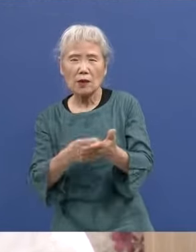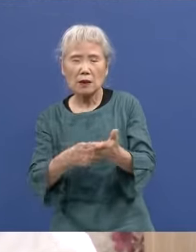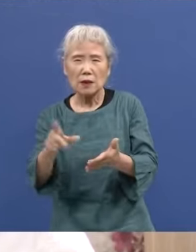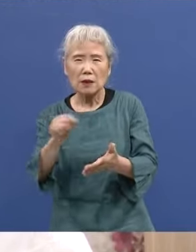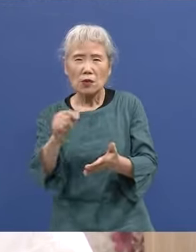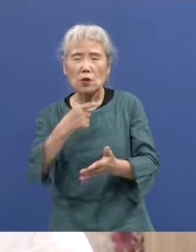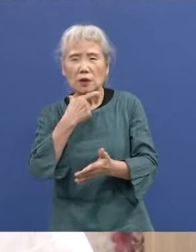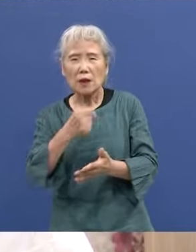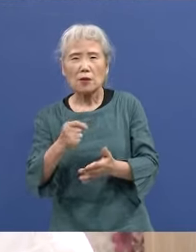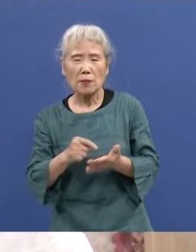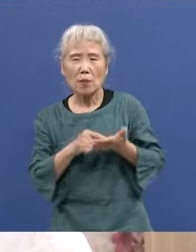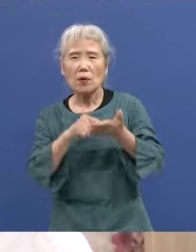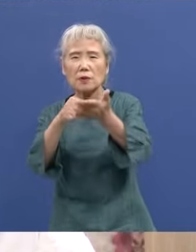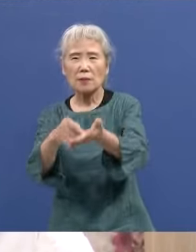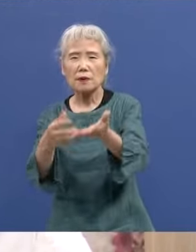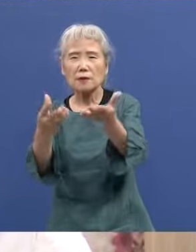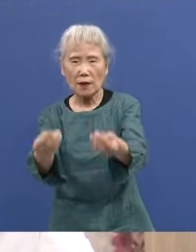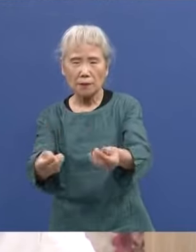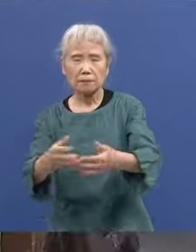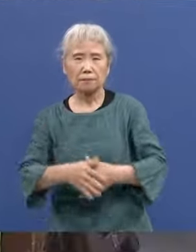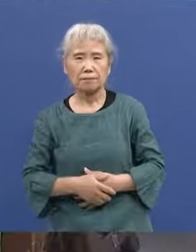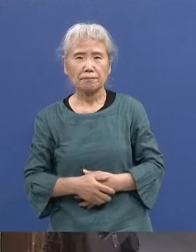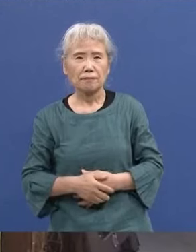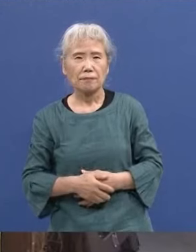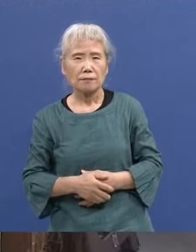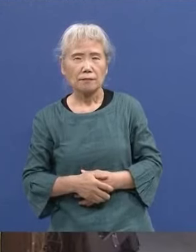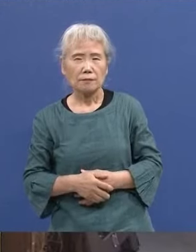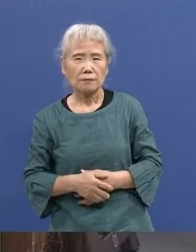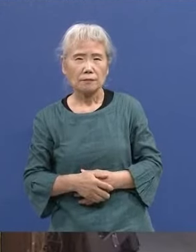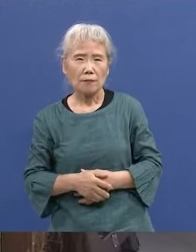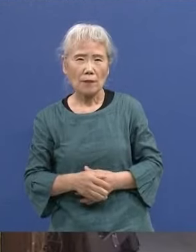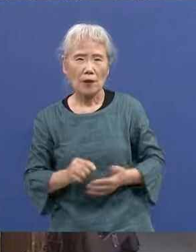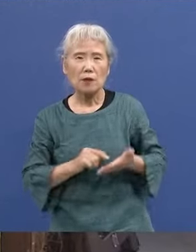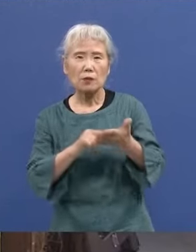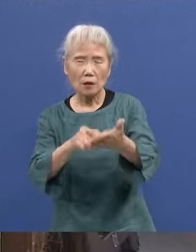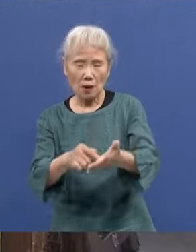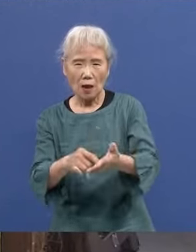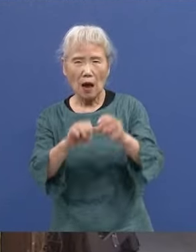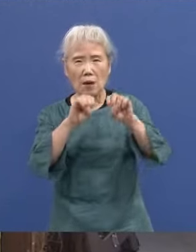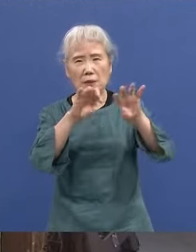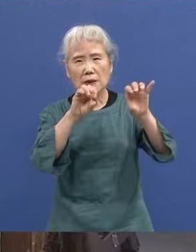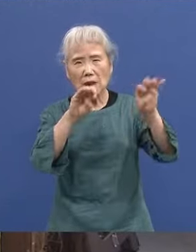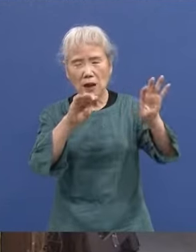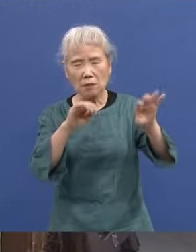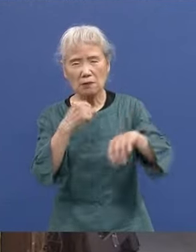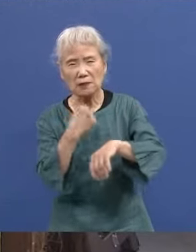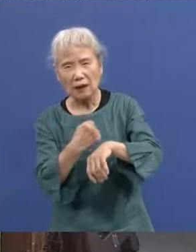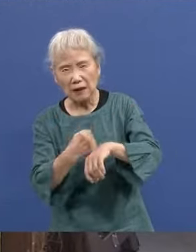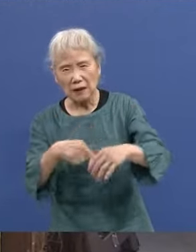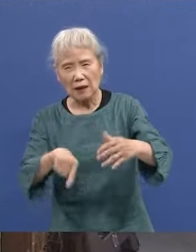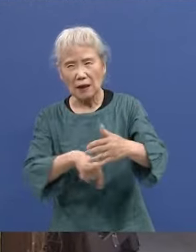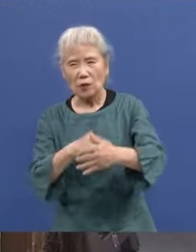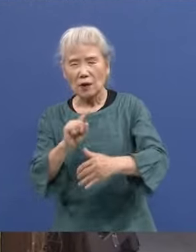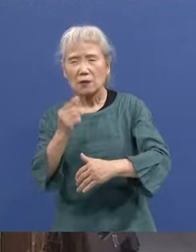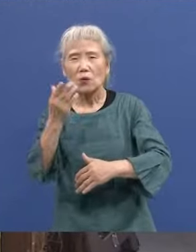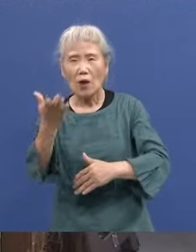したいと思い応募させていただきました。 申請するにあたって PR したことや苦労したことはあります